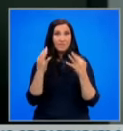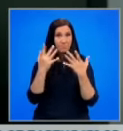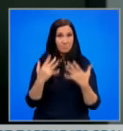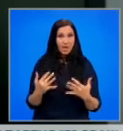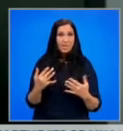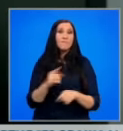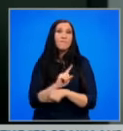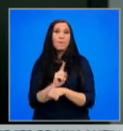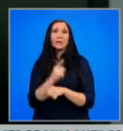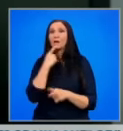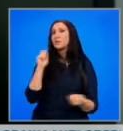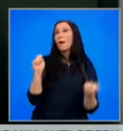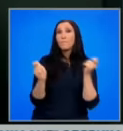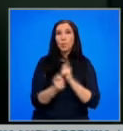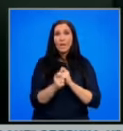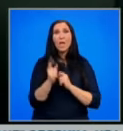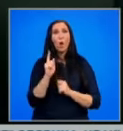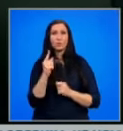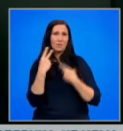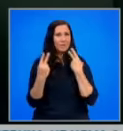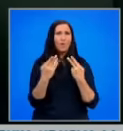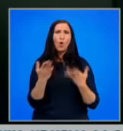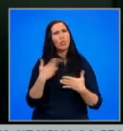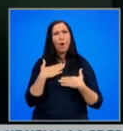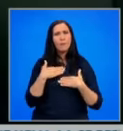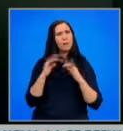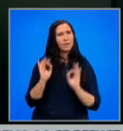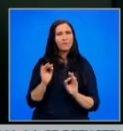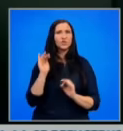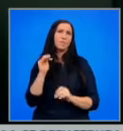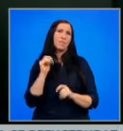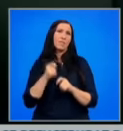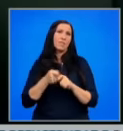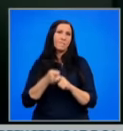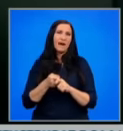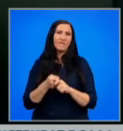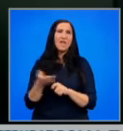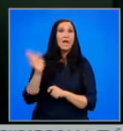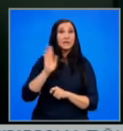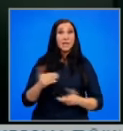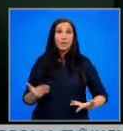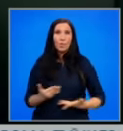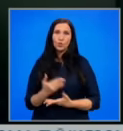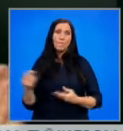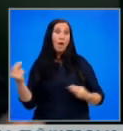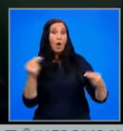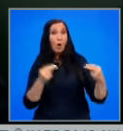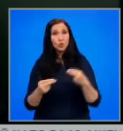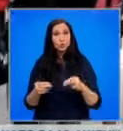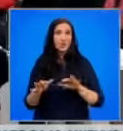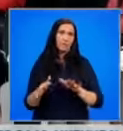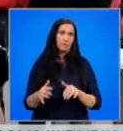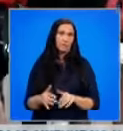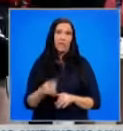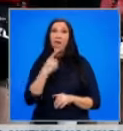данни към момента за промени, които са предвидени. Когато има такива, те ще бъдат извършени след необходимите консултации